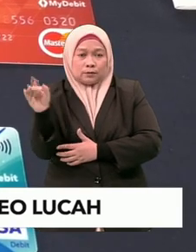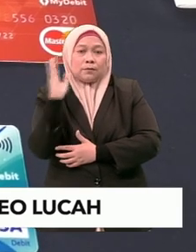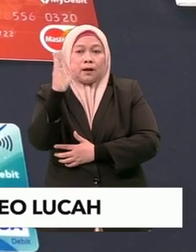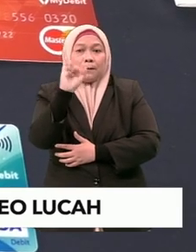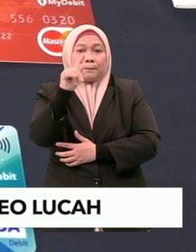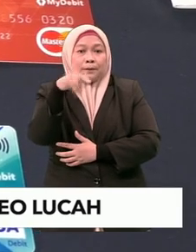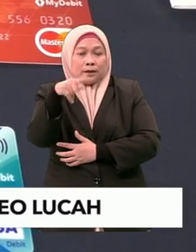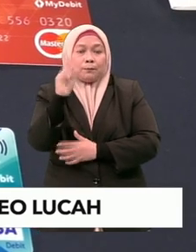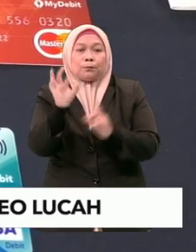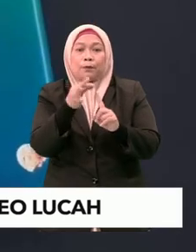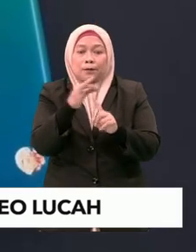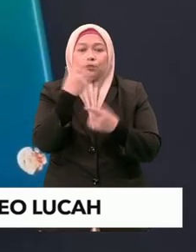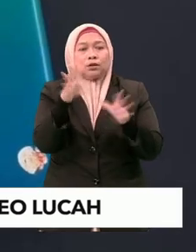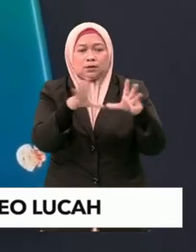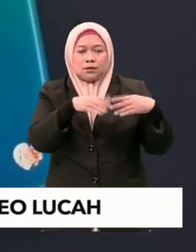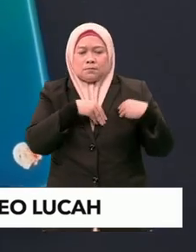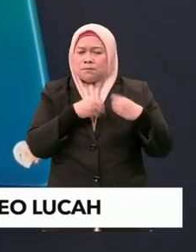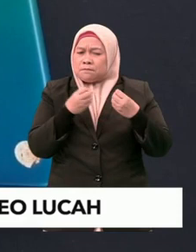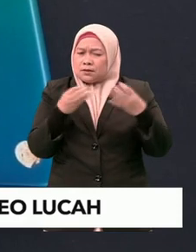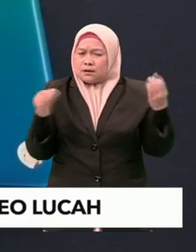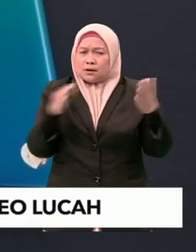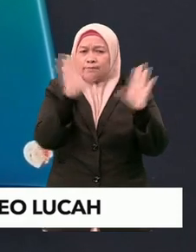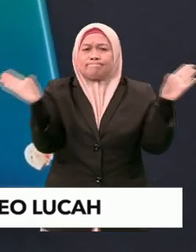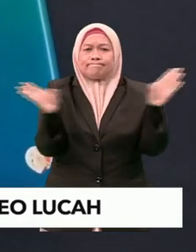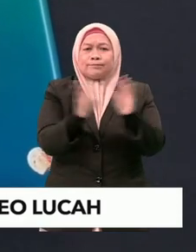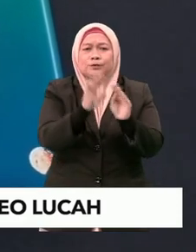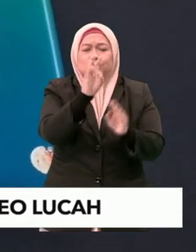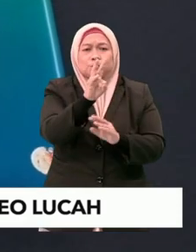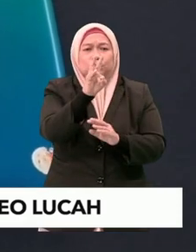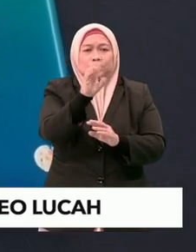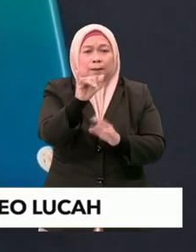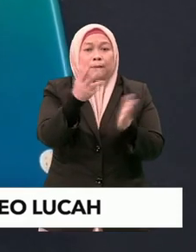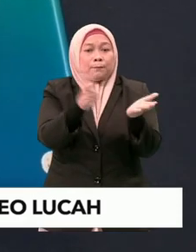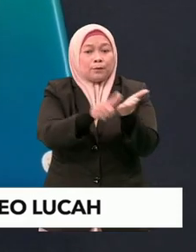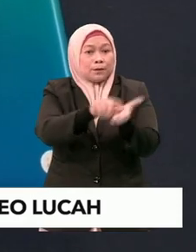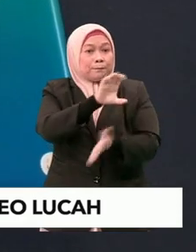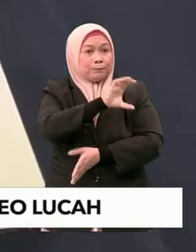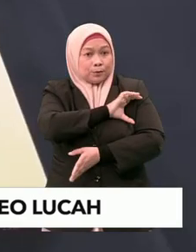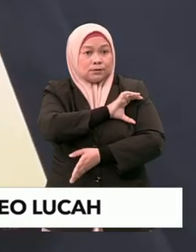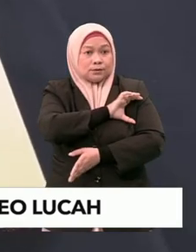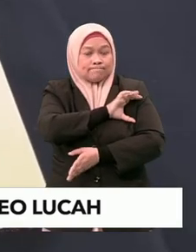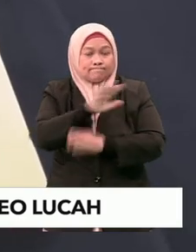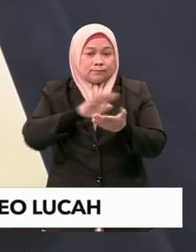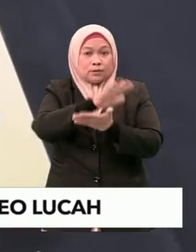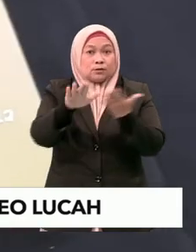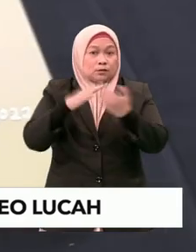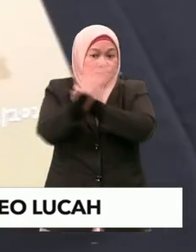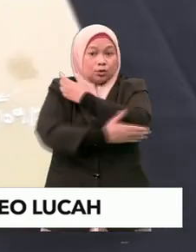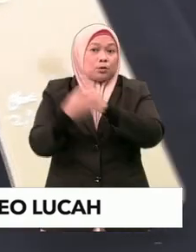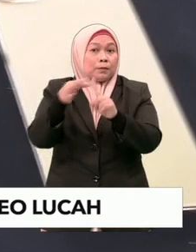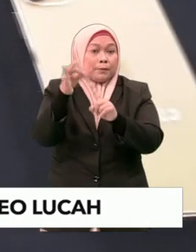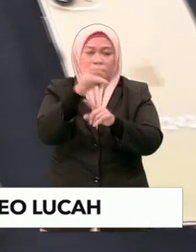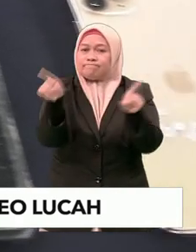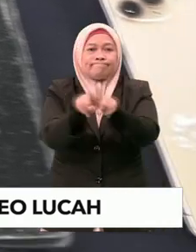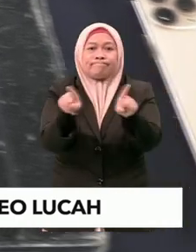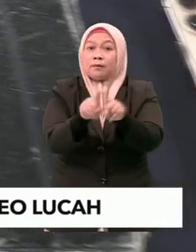Pulau Pinang telah menerima sebanyak 76 laporan polis di seluruh Pulau Pinang melibatkan sedikit seperti